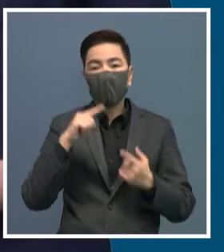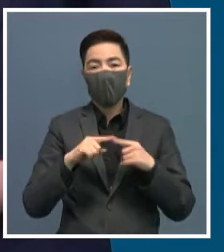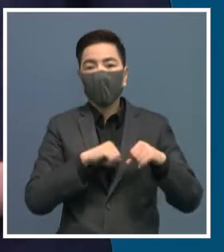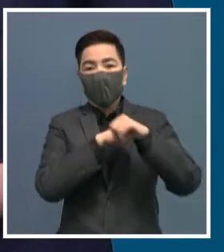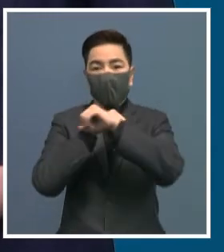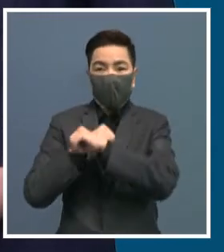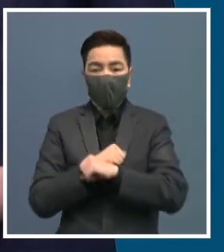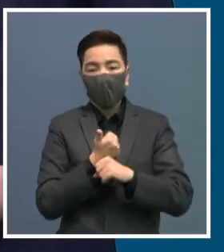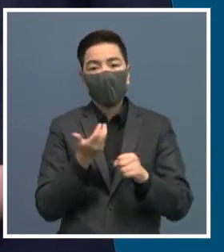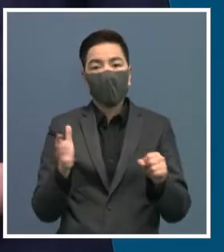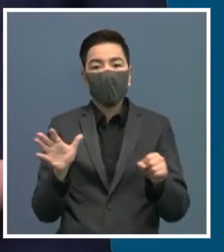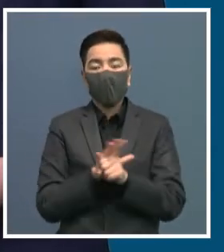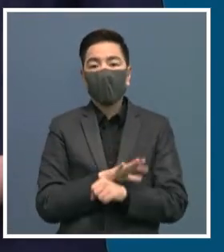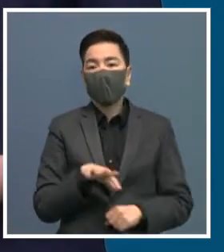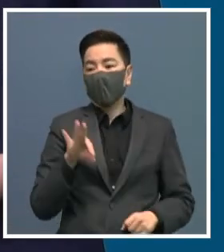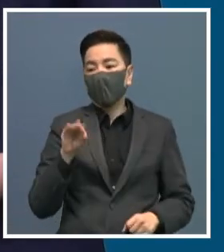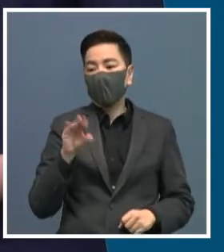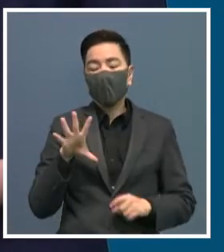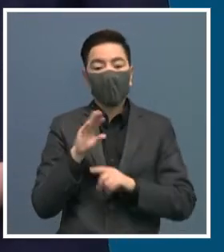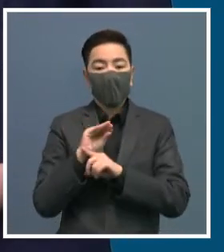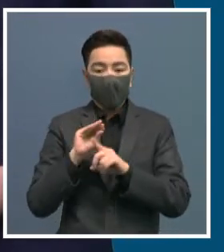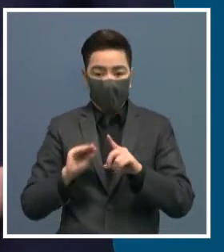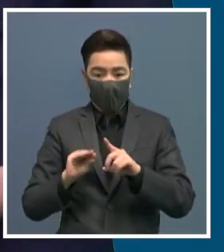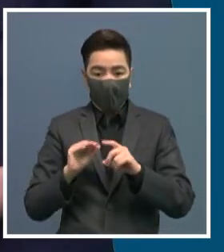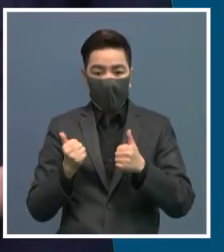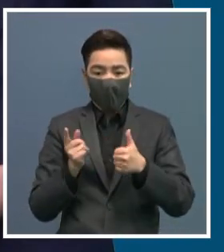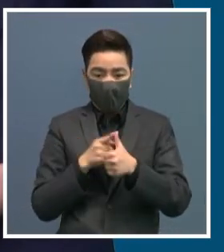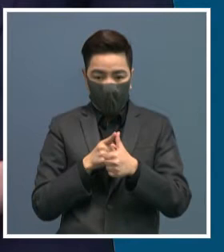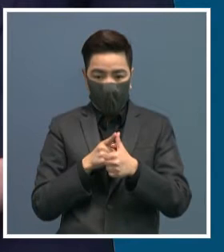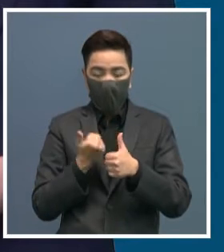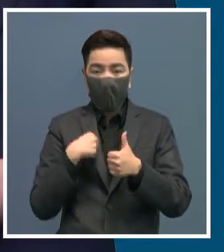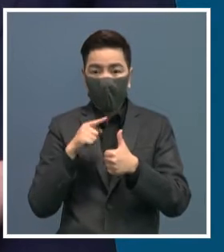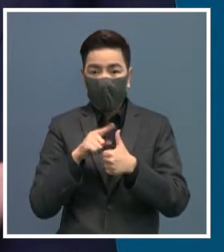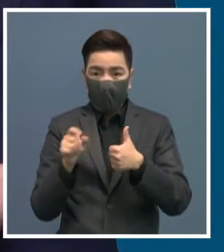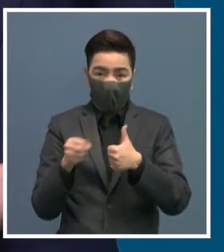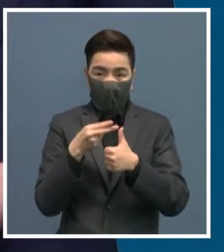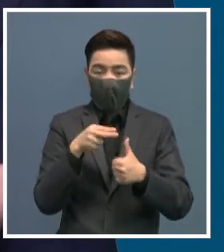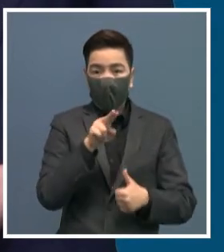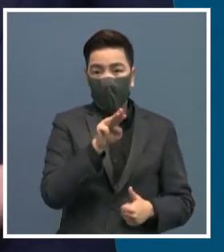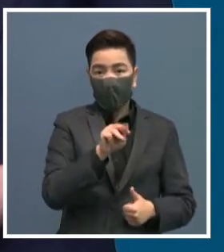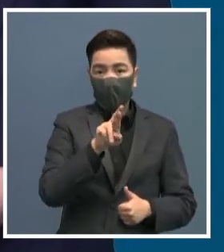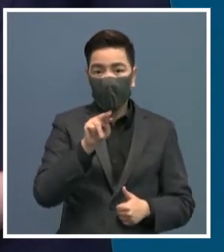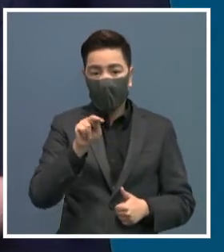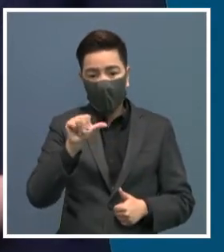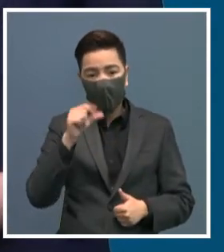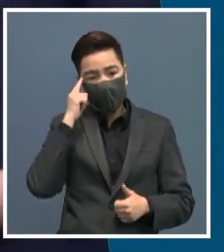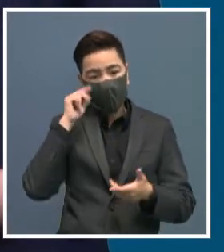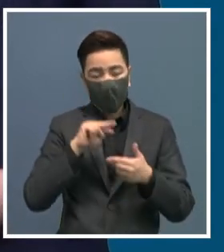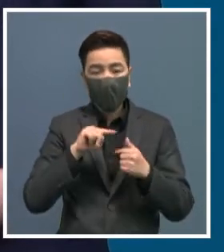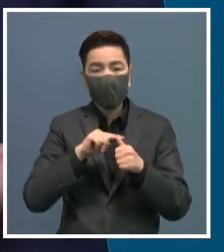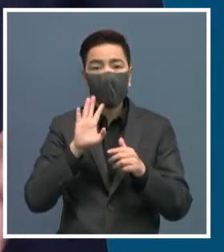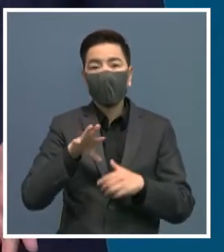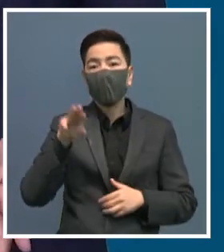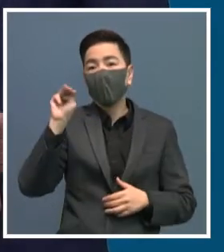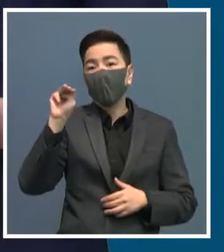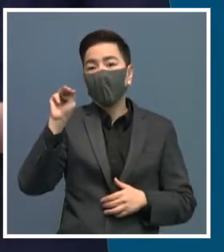ภูมิคุ้มกันก็จะได้ครบถึงร้อยละ 95นะคะอีกตัวนึงค่ะสำหรับวัคซีนที่ใช้นวัตกรรมเอมอร naก็คือโมเดิร์น